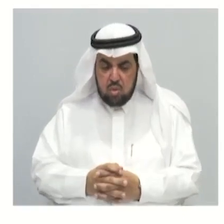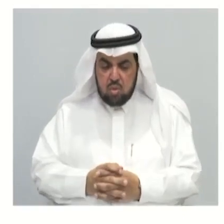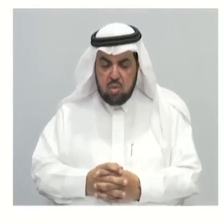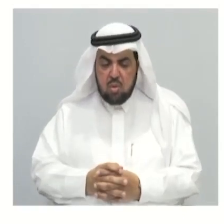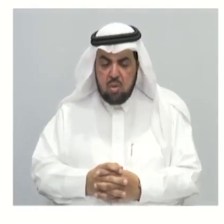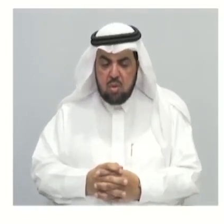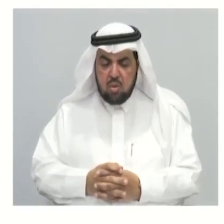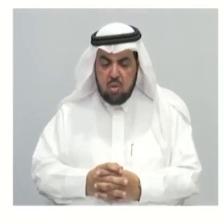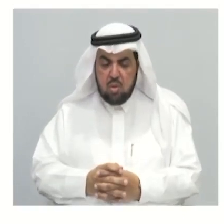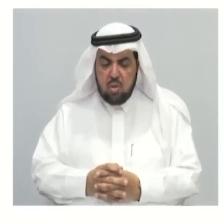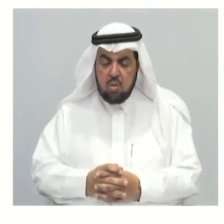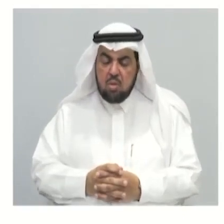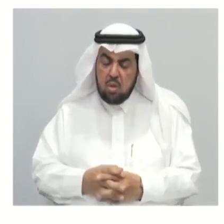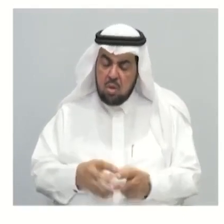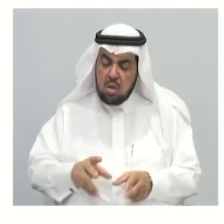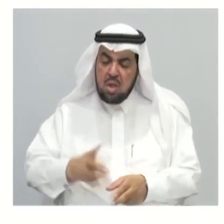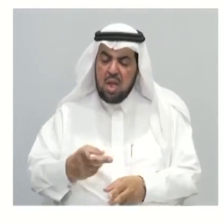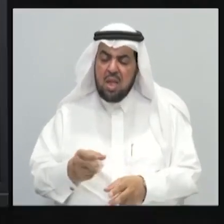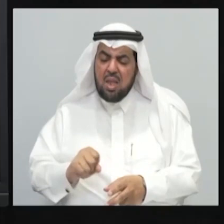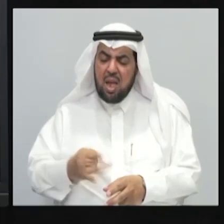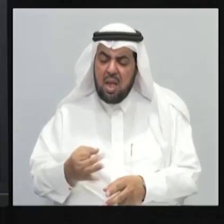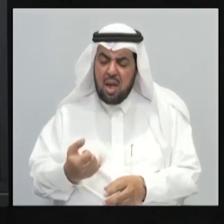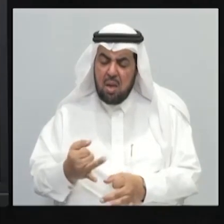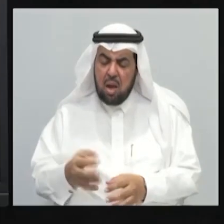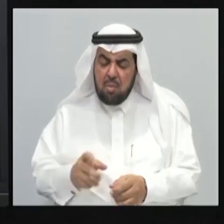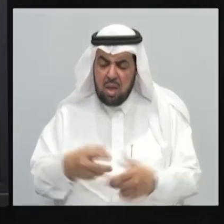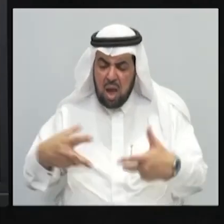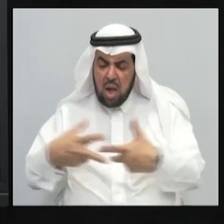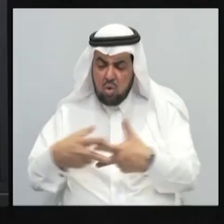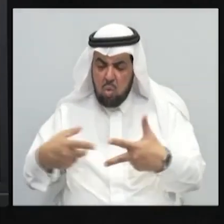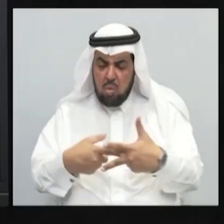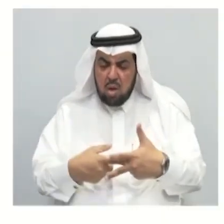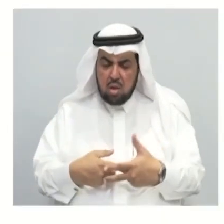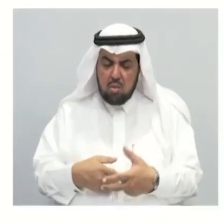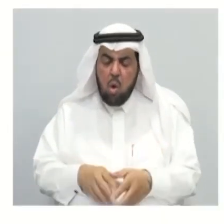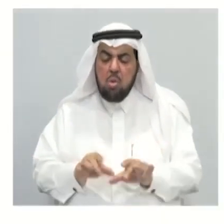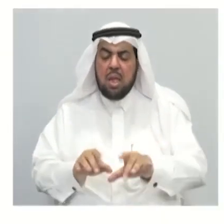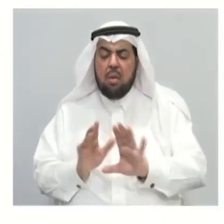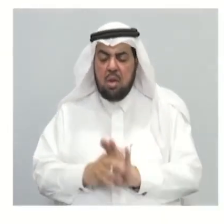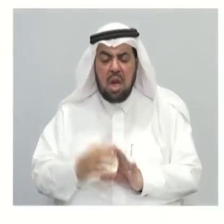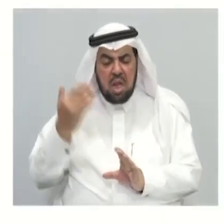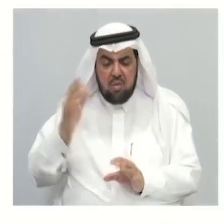المطلوب بامكانك تغيير القيمه اما عن طريق الاسهم او بال